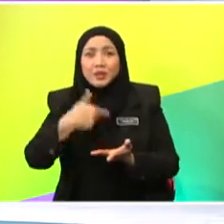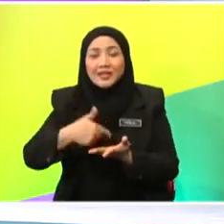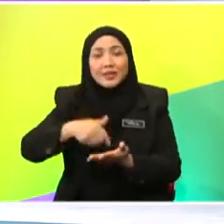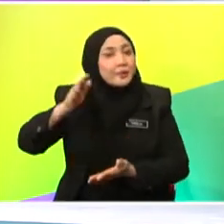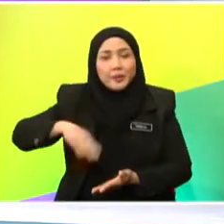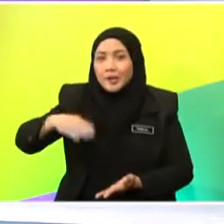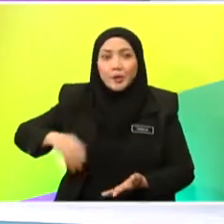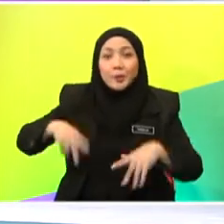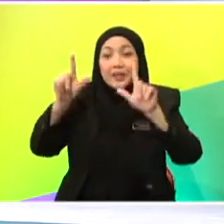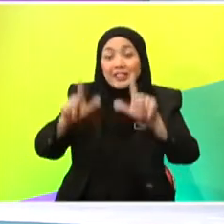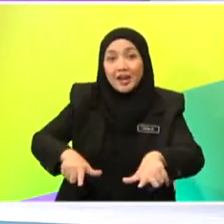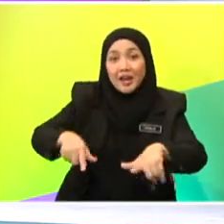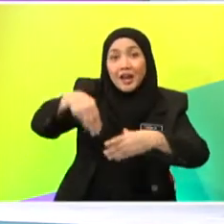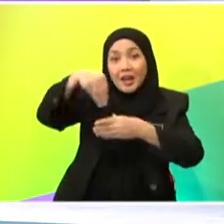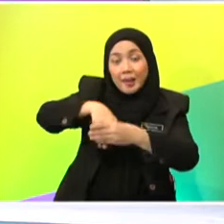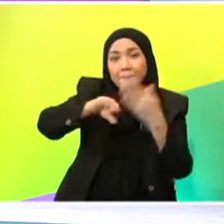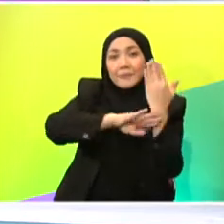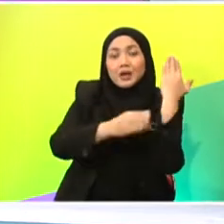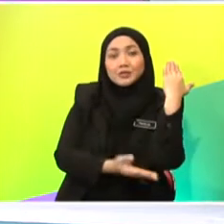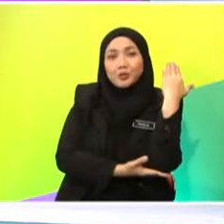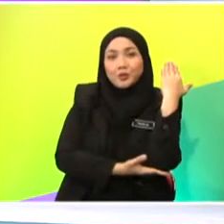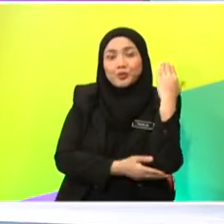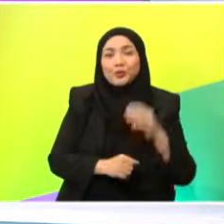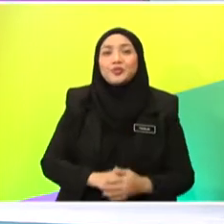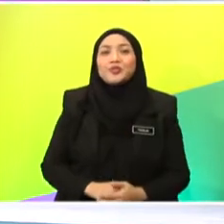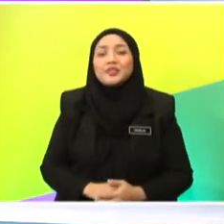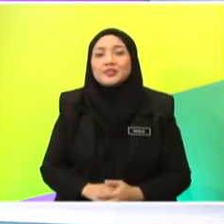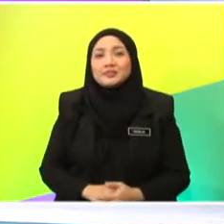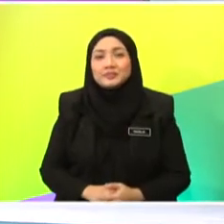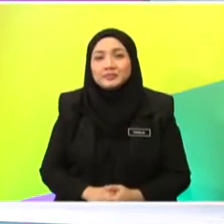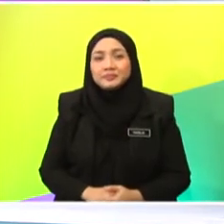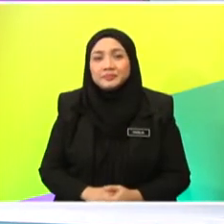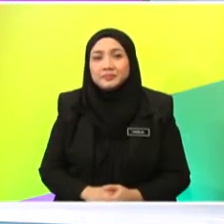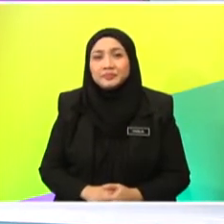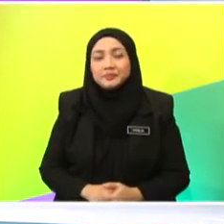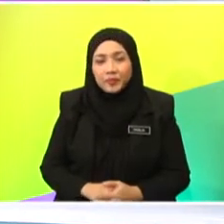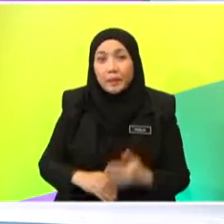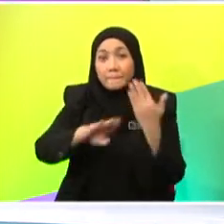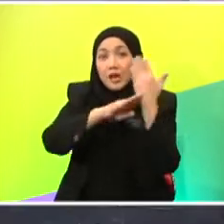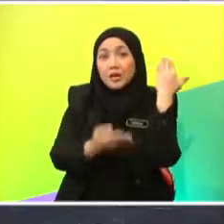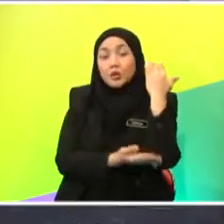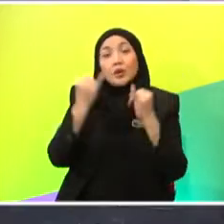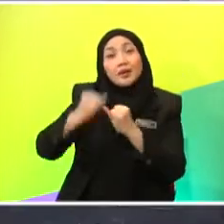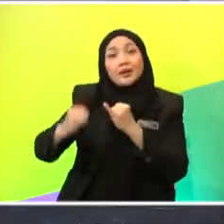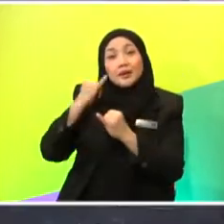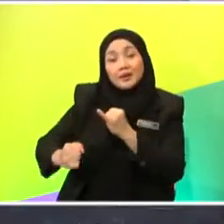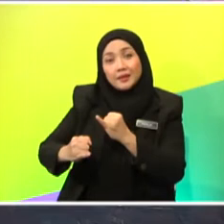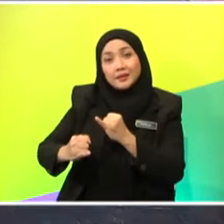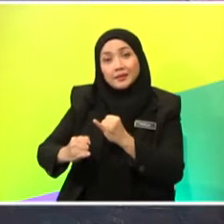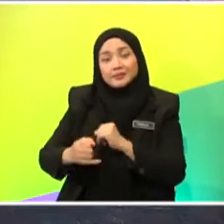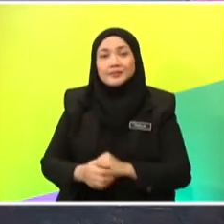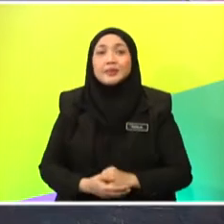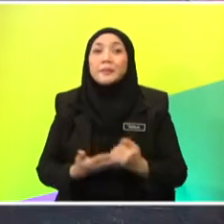jago betul oke baik baku yang tak hcgnya Bastian akhir